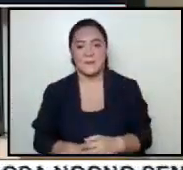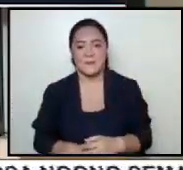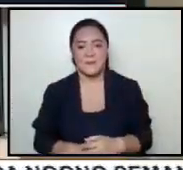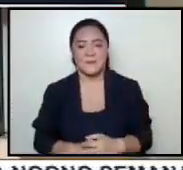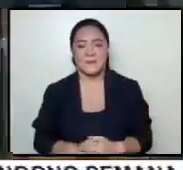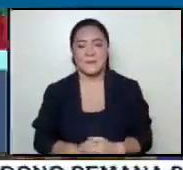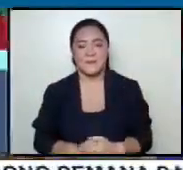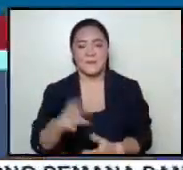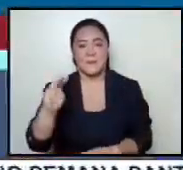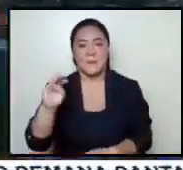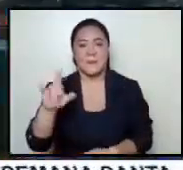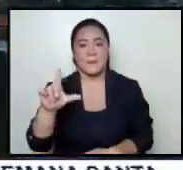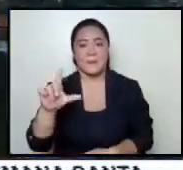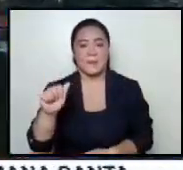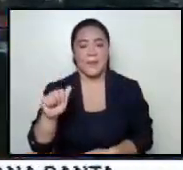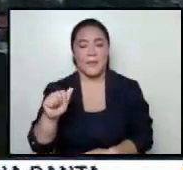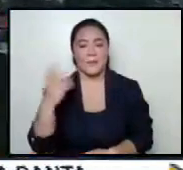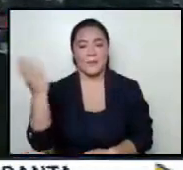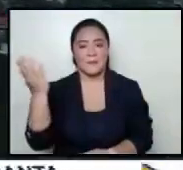Mela!